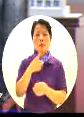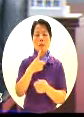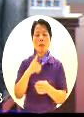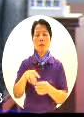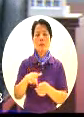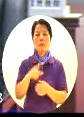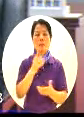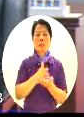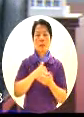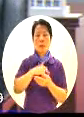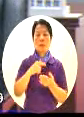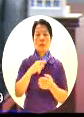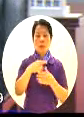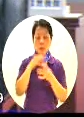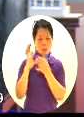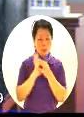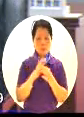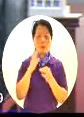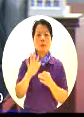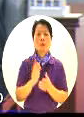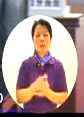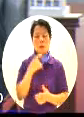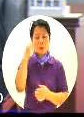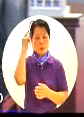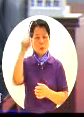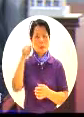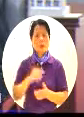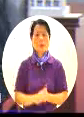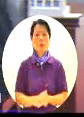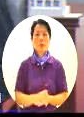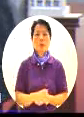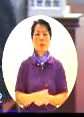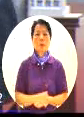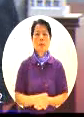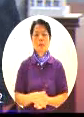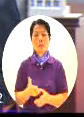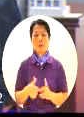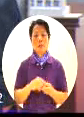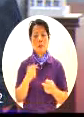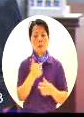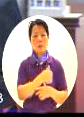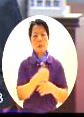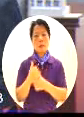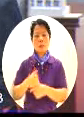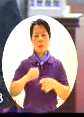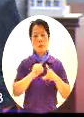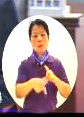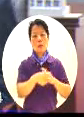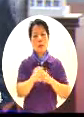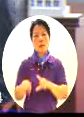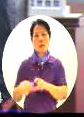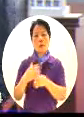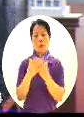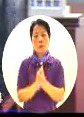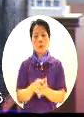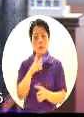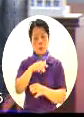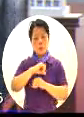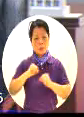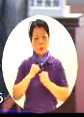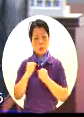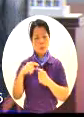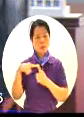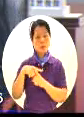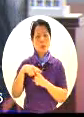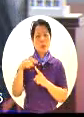以我个人的觉得啦哈，啊，甲咱一寡建筑业界来做一个探讨哈，因感觉